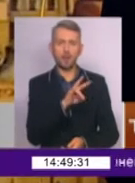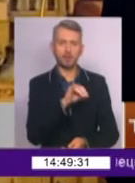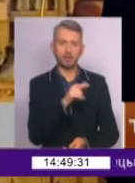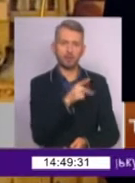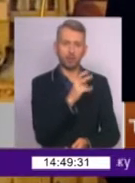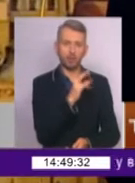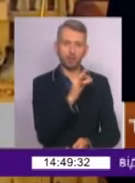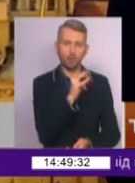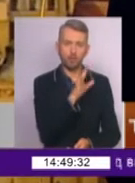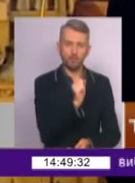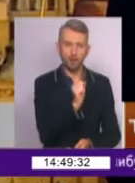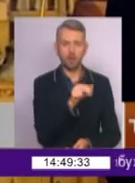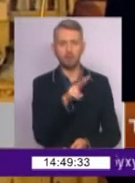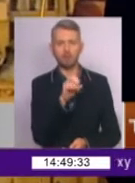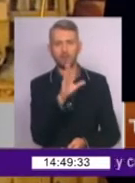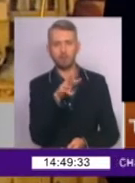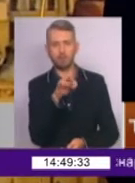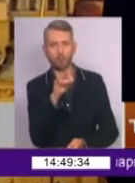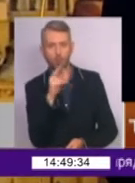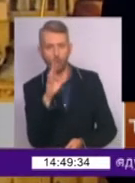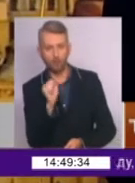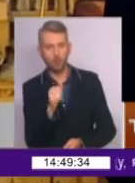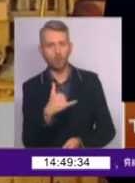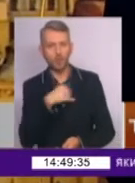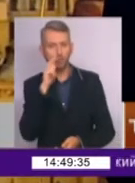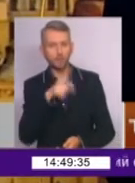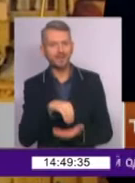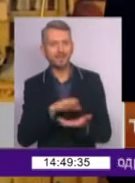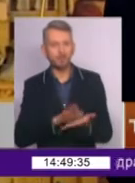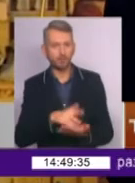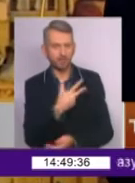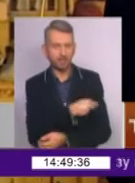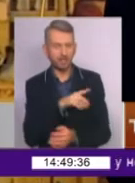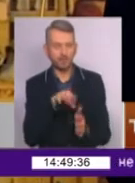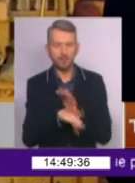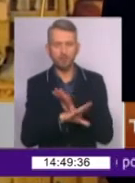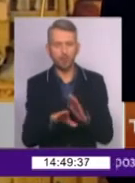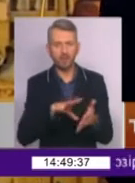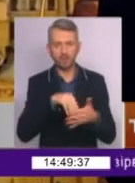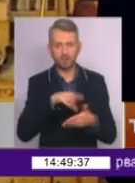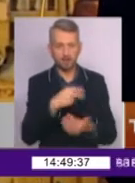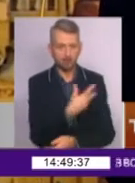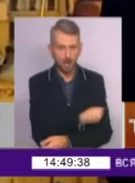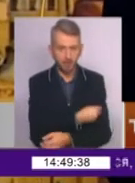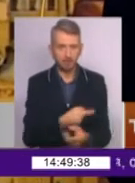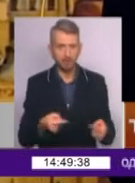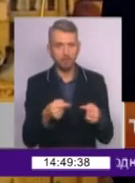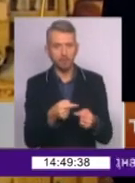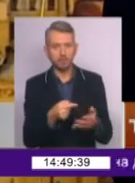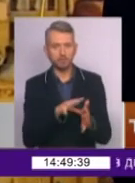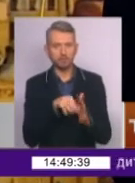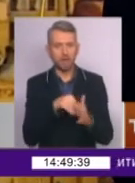і пневмококової інфекції, в нас в країні зареєстровані вакцини, але вони не входять в календар щеплень, відповідно, належать до так